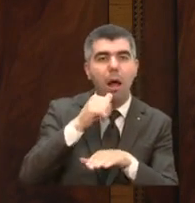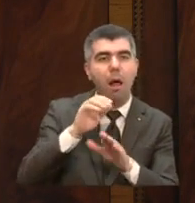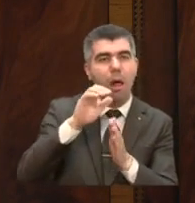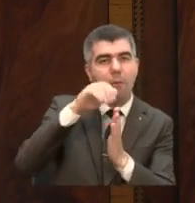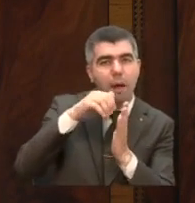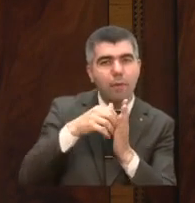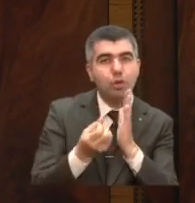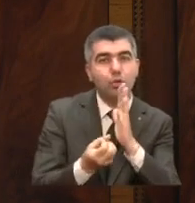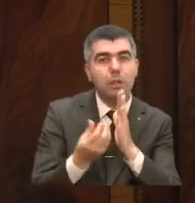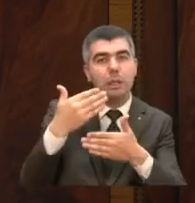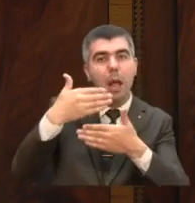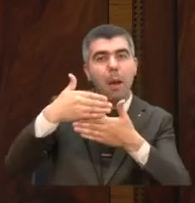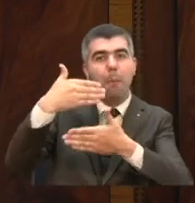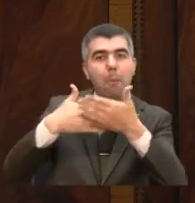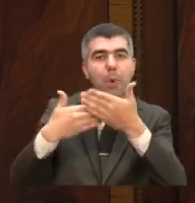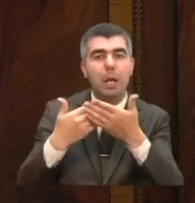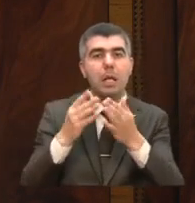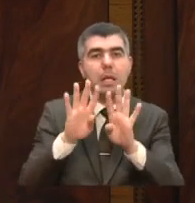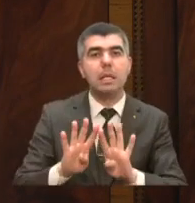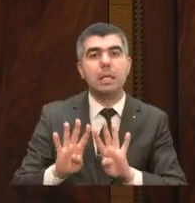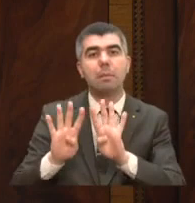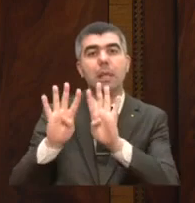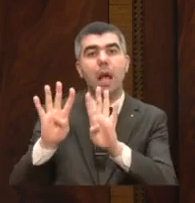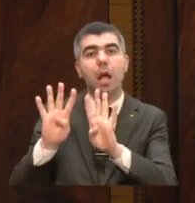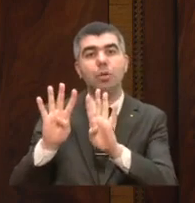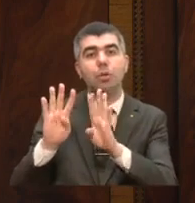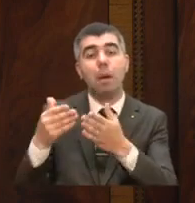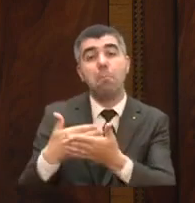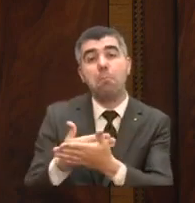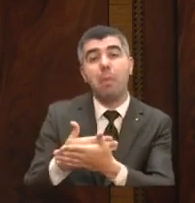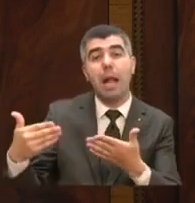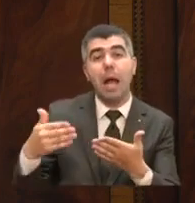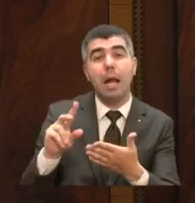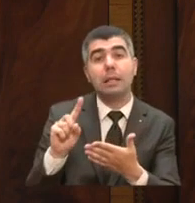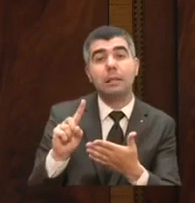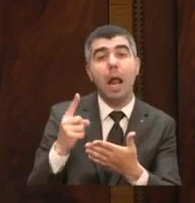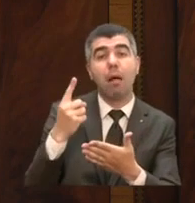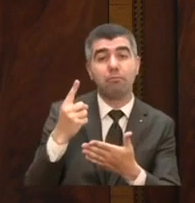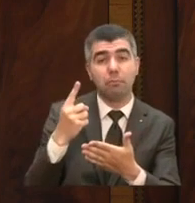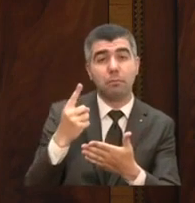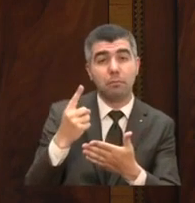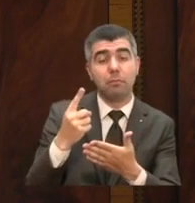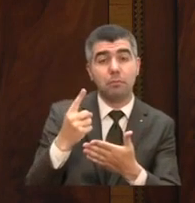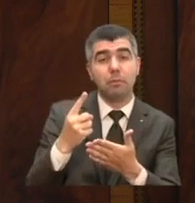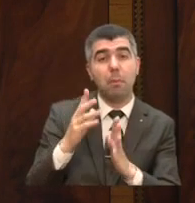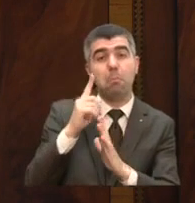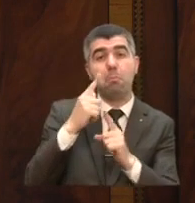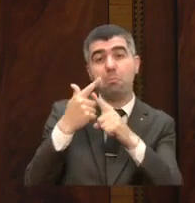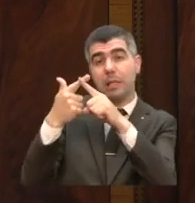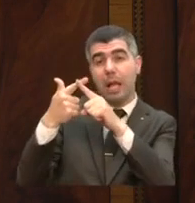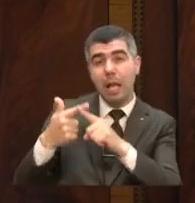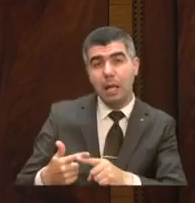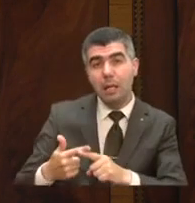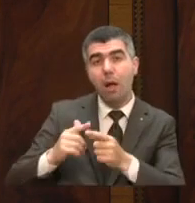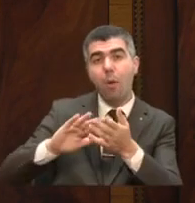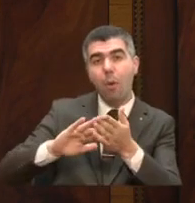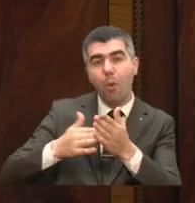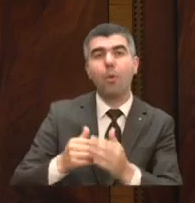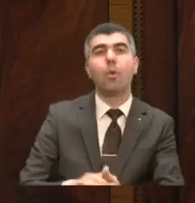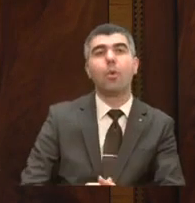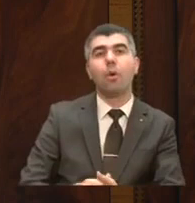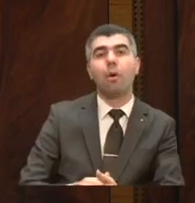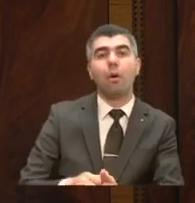الدرهم للثمان سنوات المقبلة. ونحن بطبيعة الحال أدخلنا جميع